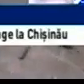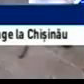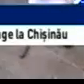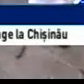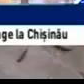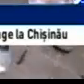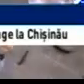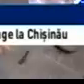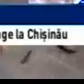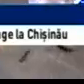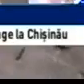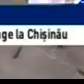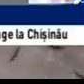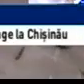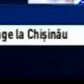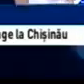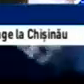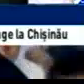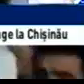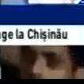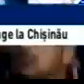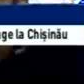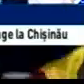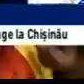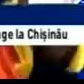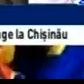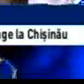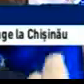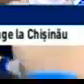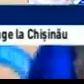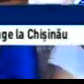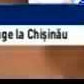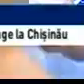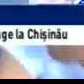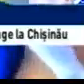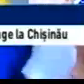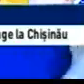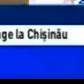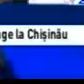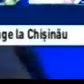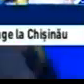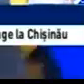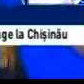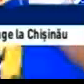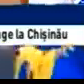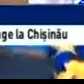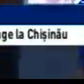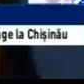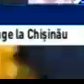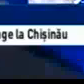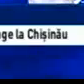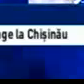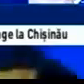de frontieră. Contactat de TVR Moldova, George Simion spune că interdicția primită ieri nu are un termen de valabilitate, așa că se pregătește